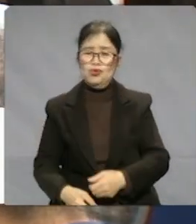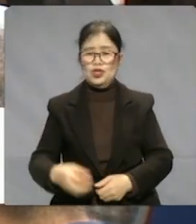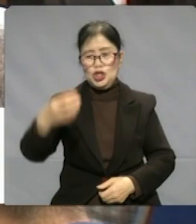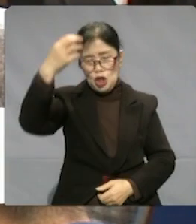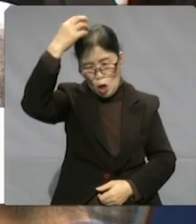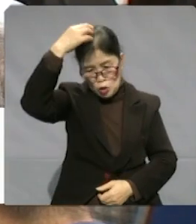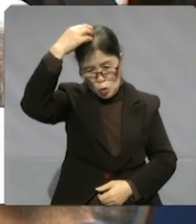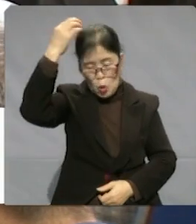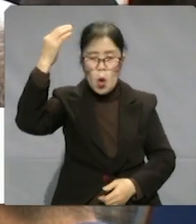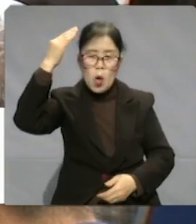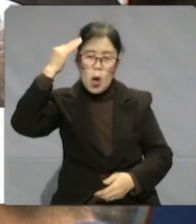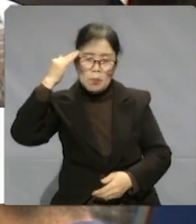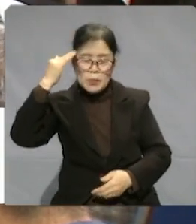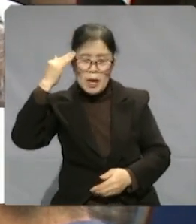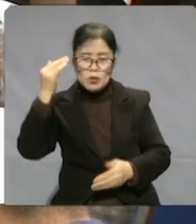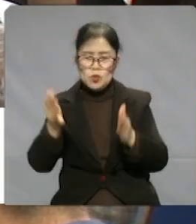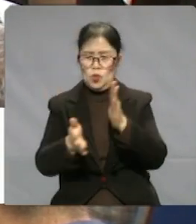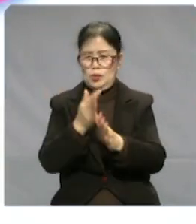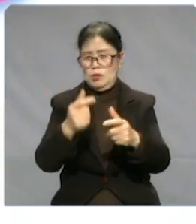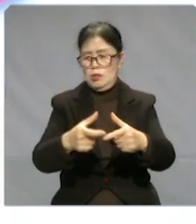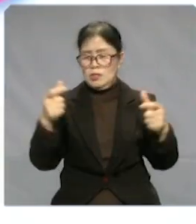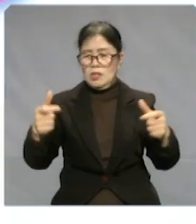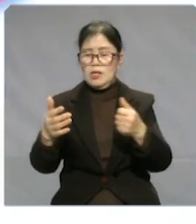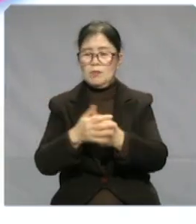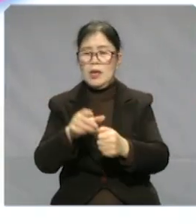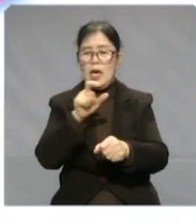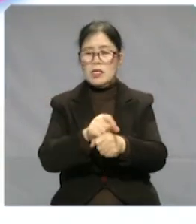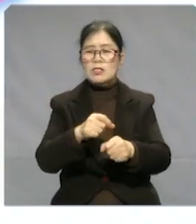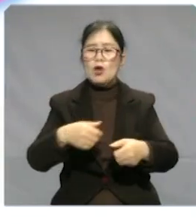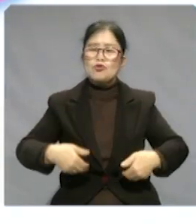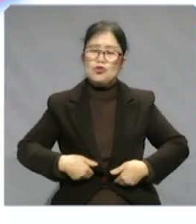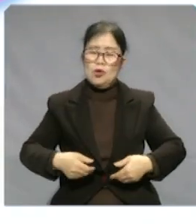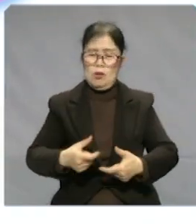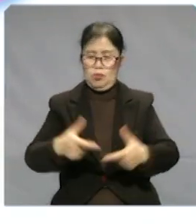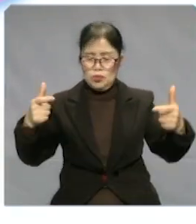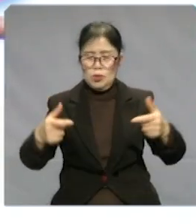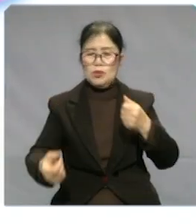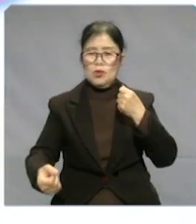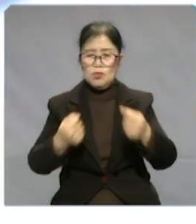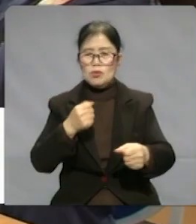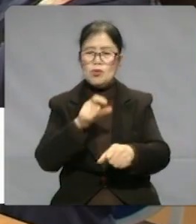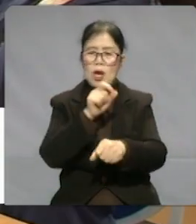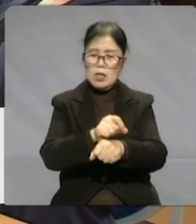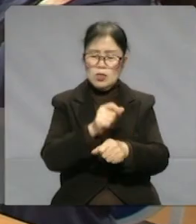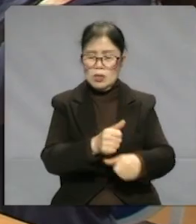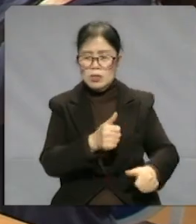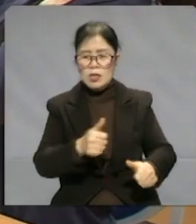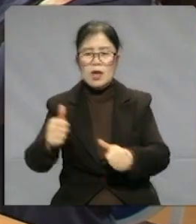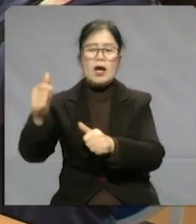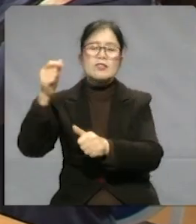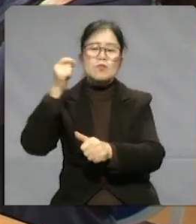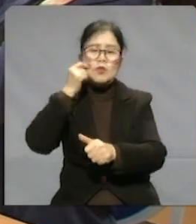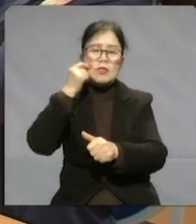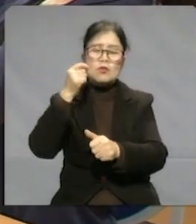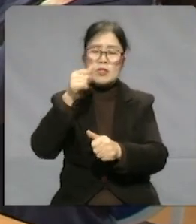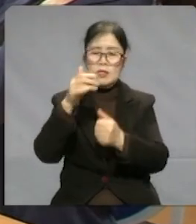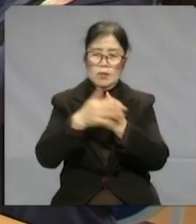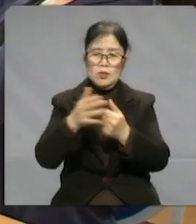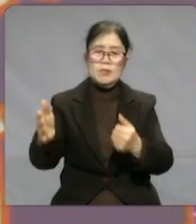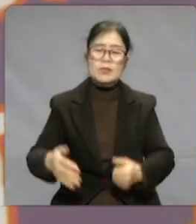영종도와 검단 등으로 도시가 확장되며 행정 수요가 폭증하는데도 행정이 이를 따라가지 못하고 있기